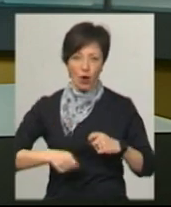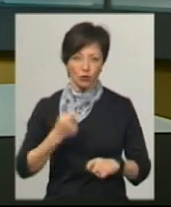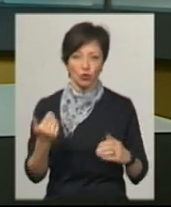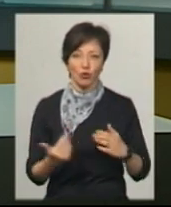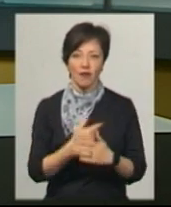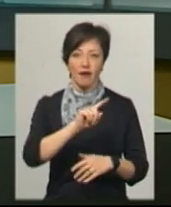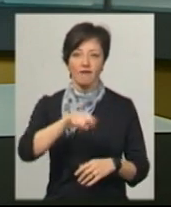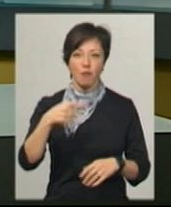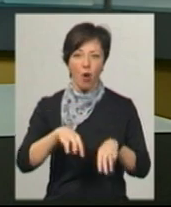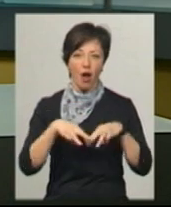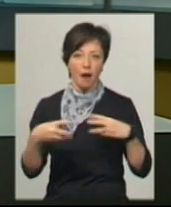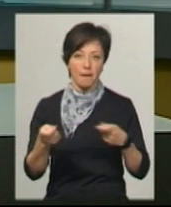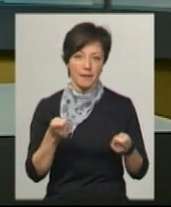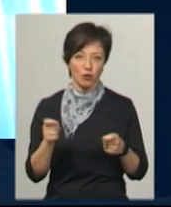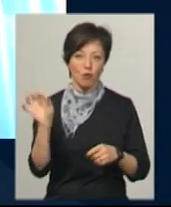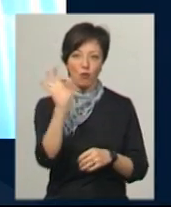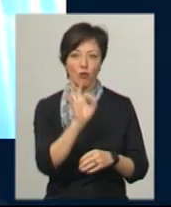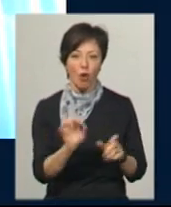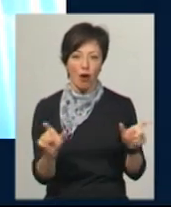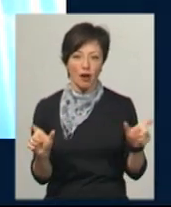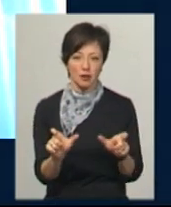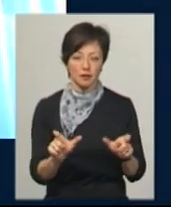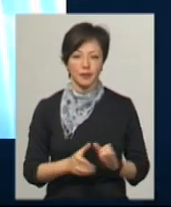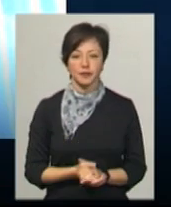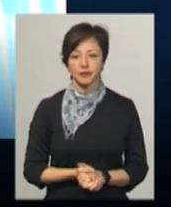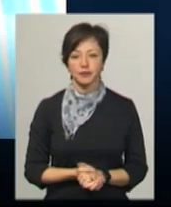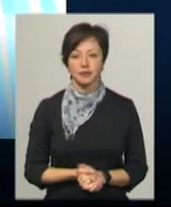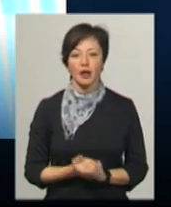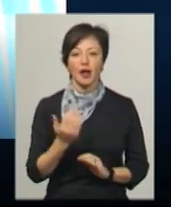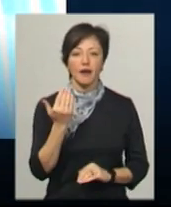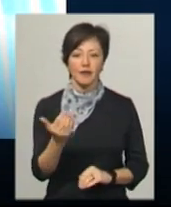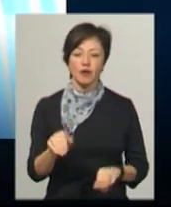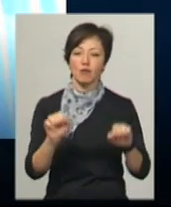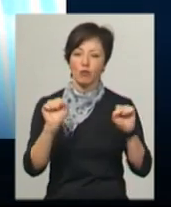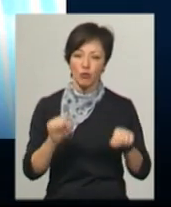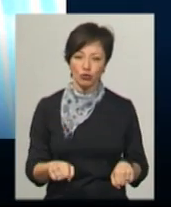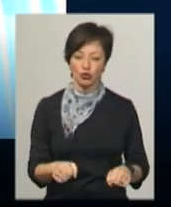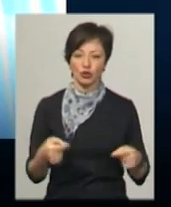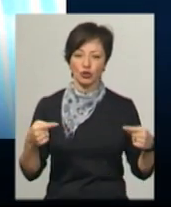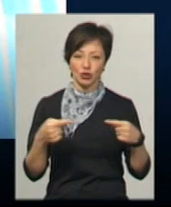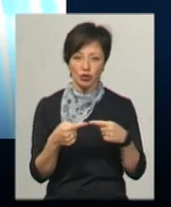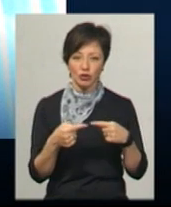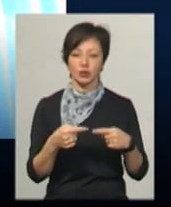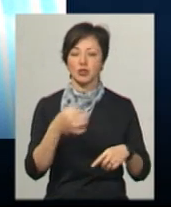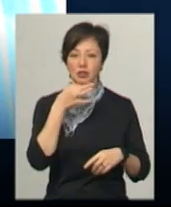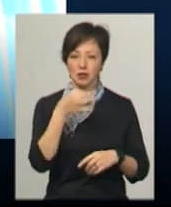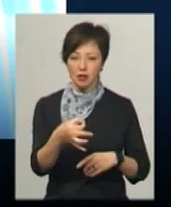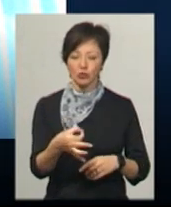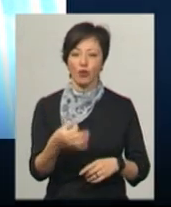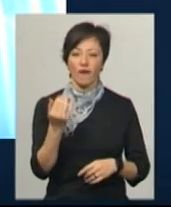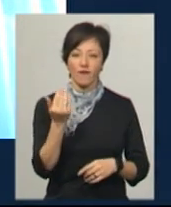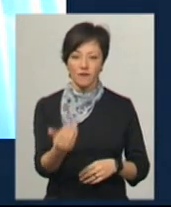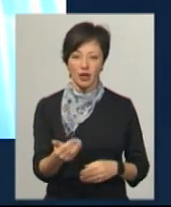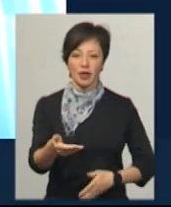Кабміну щодо карантину. Ви можете чітко, абсолютно спокійно стверджувати, що ви проходити